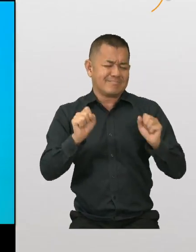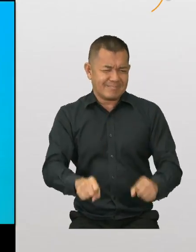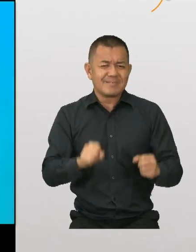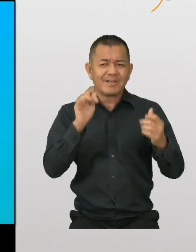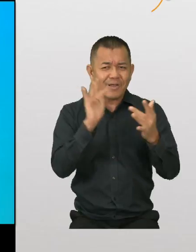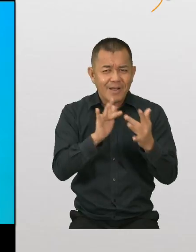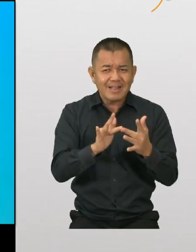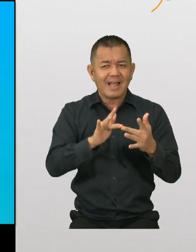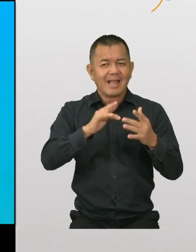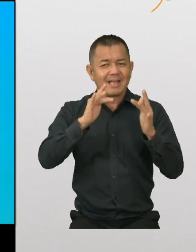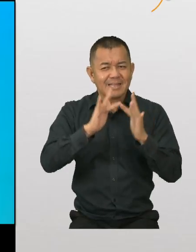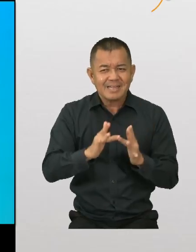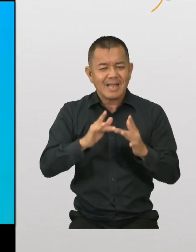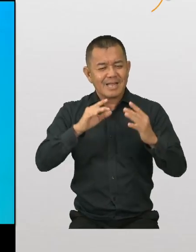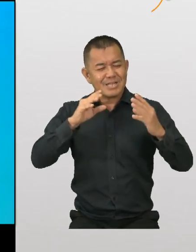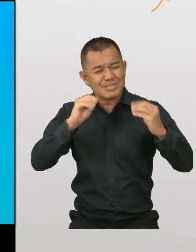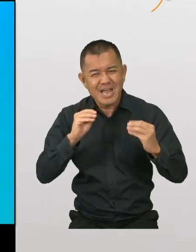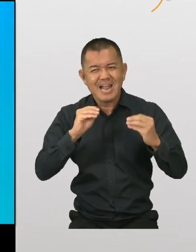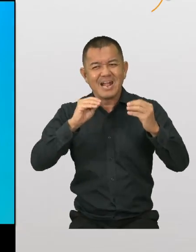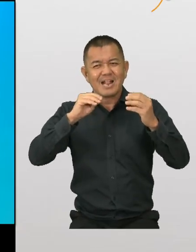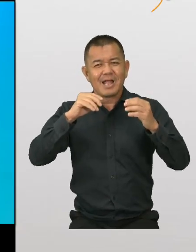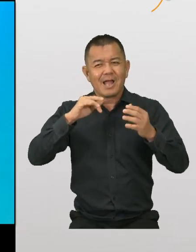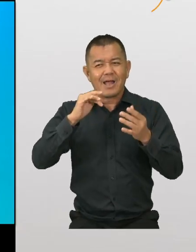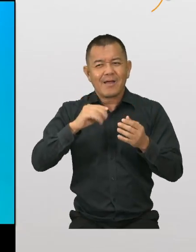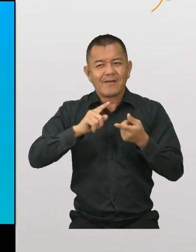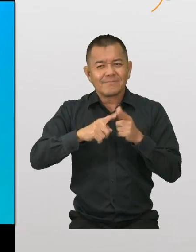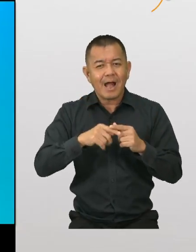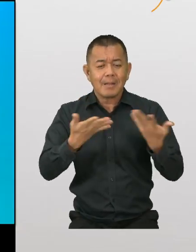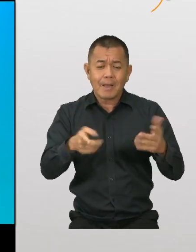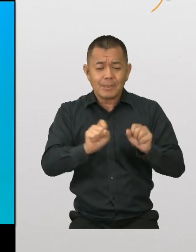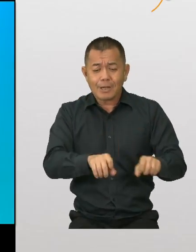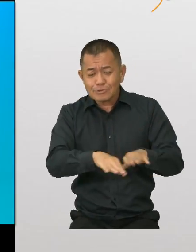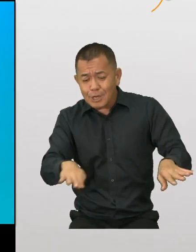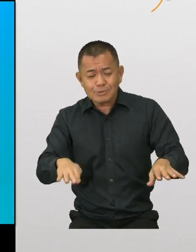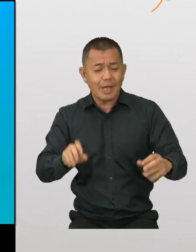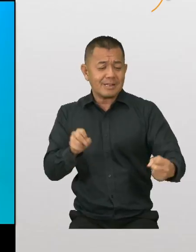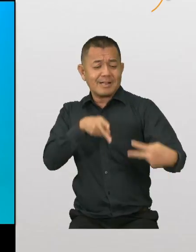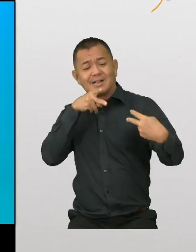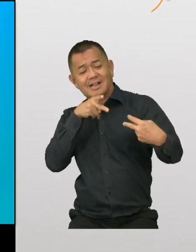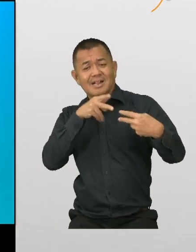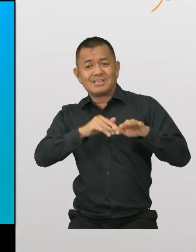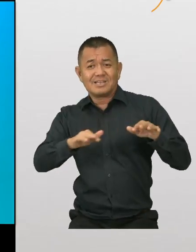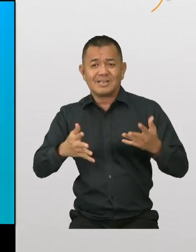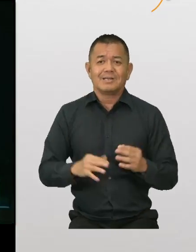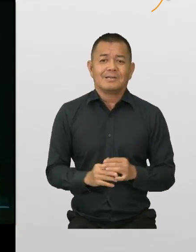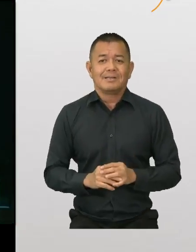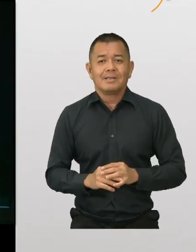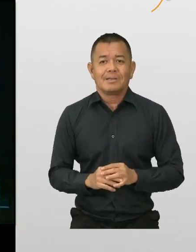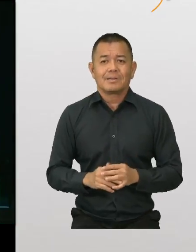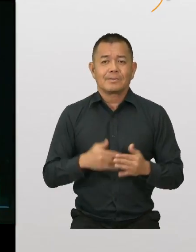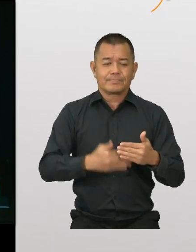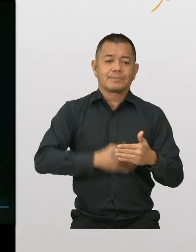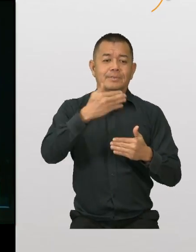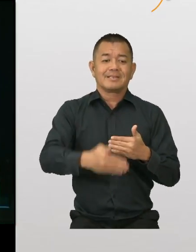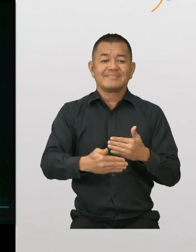and grandchildren. 我要举的第二个例子是 My 年轻 next 爸爸妈妈 example 所关注的 is something which is of 奶粉价 great 格的问 concern